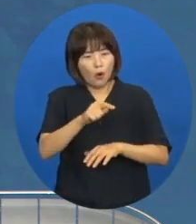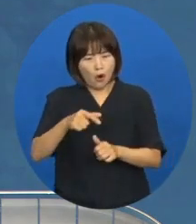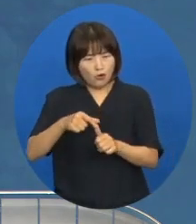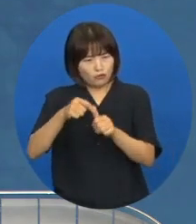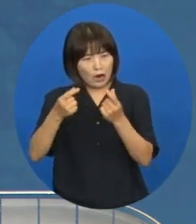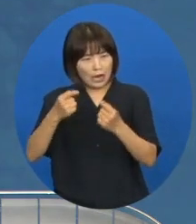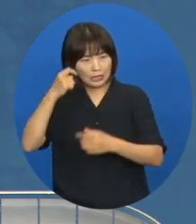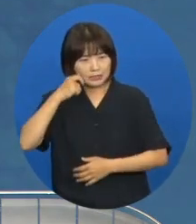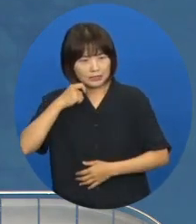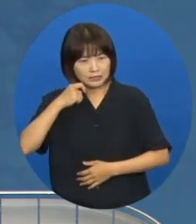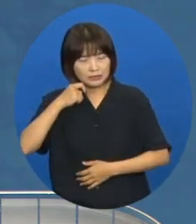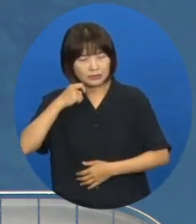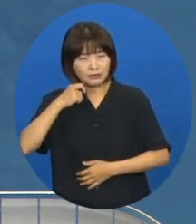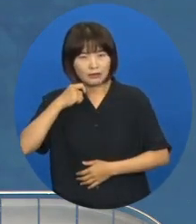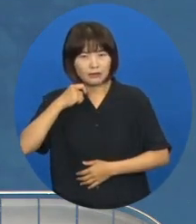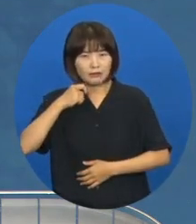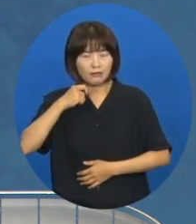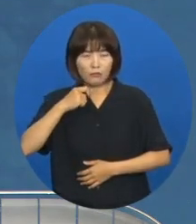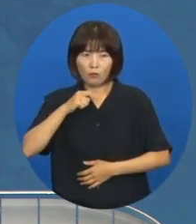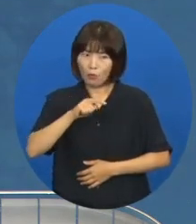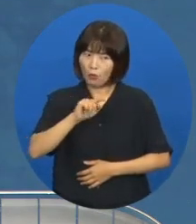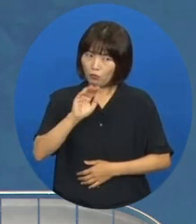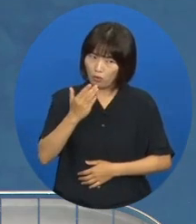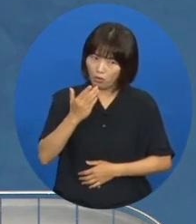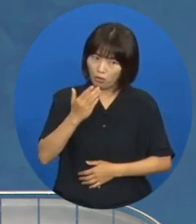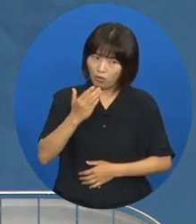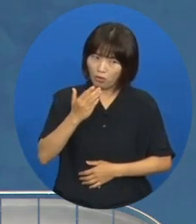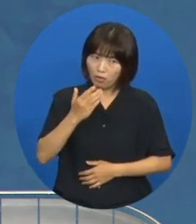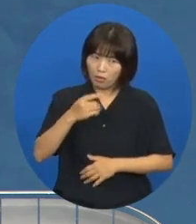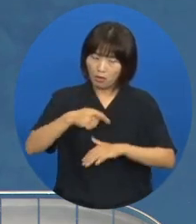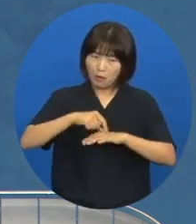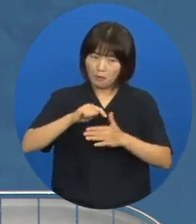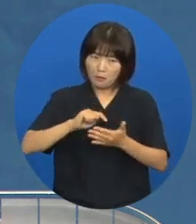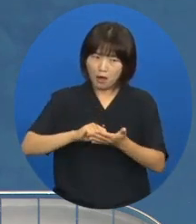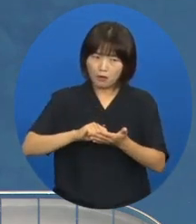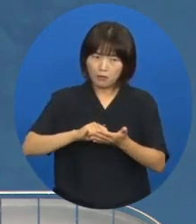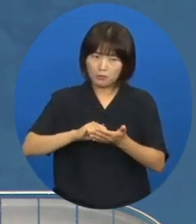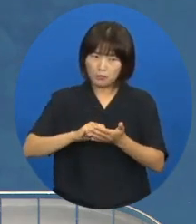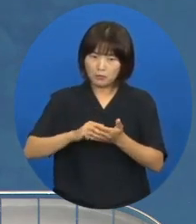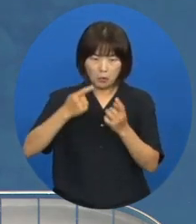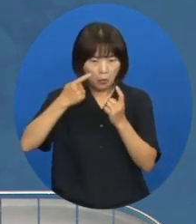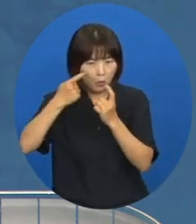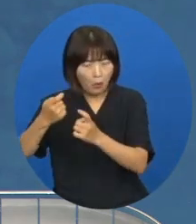구원처럼 느껴지는 거예요. 세상에 그래도 되나? 벌써 마음이 그냥 솔깃해지는 거죠.